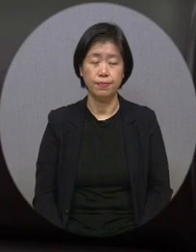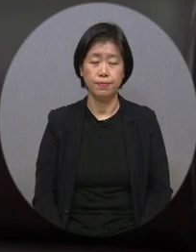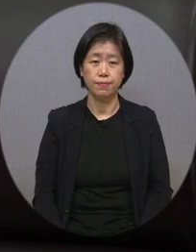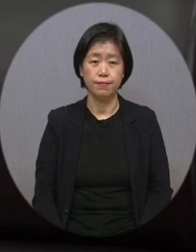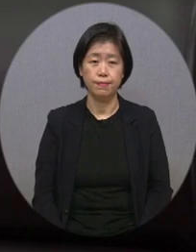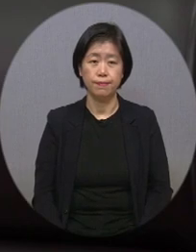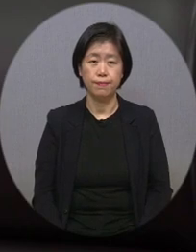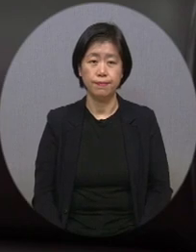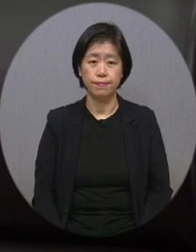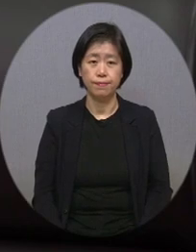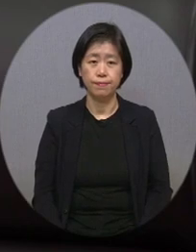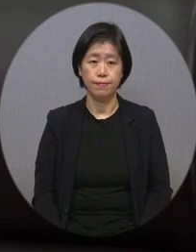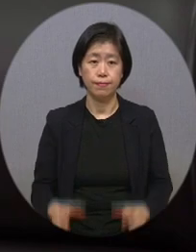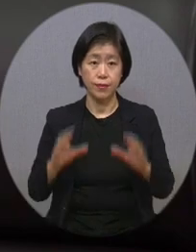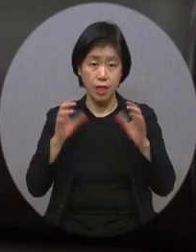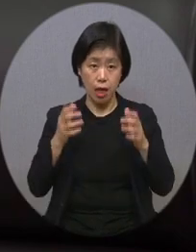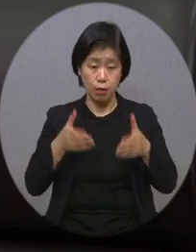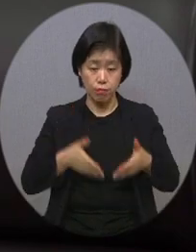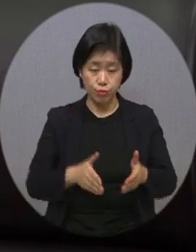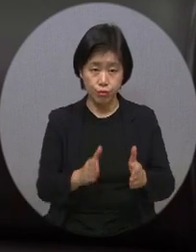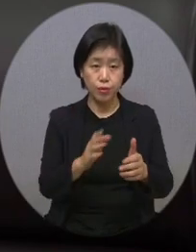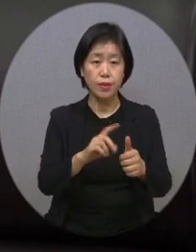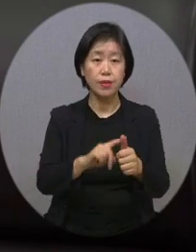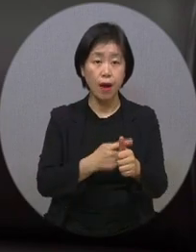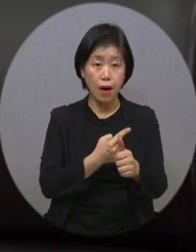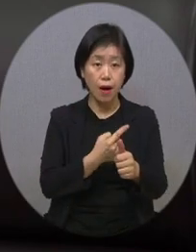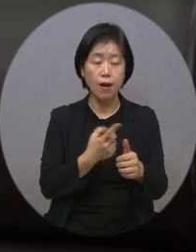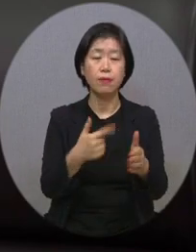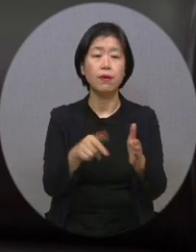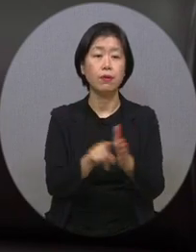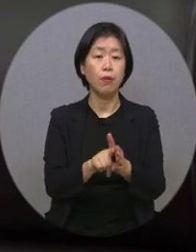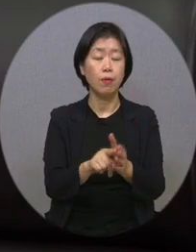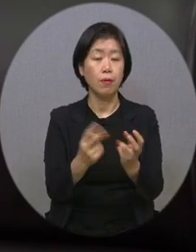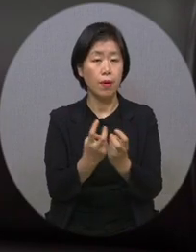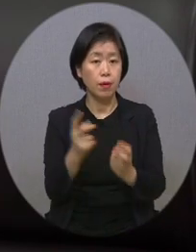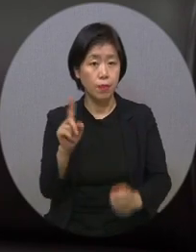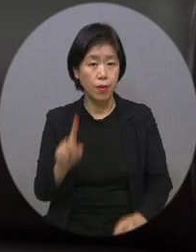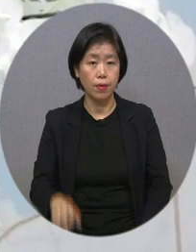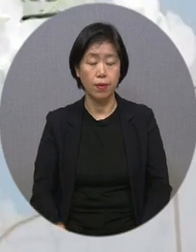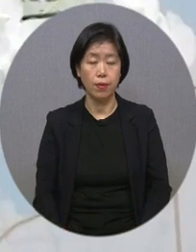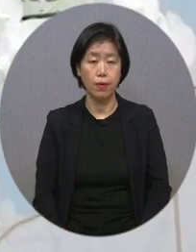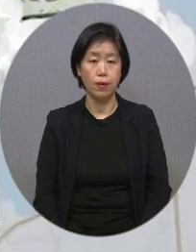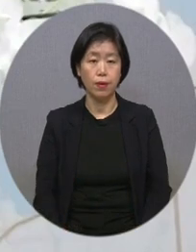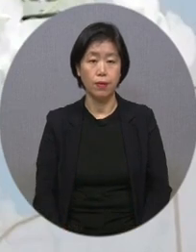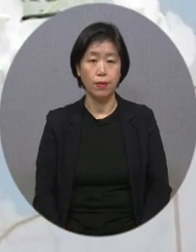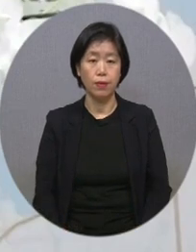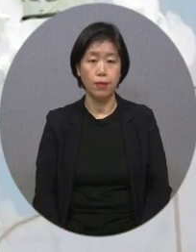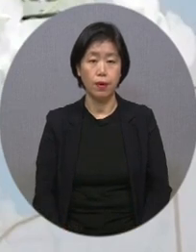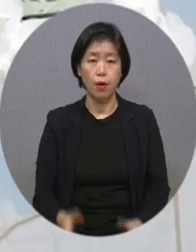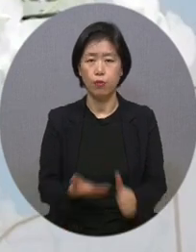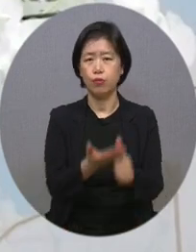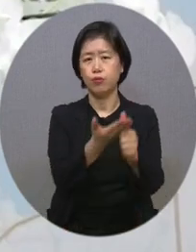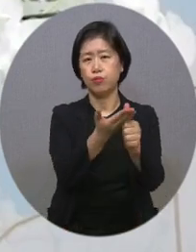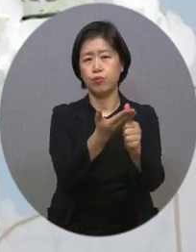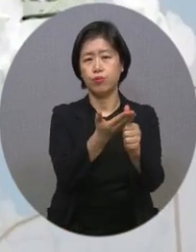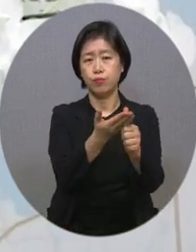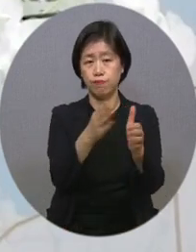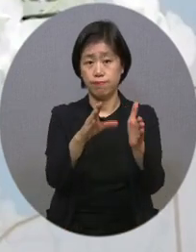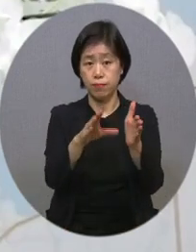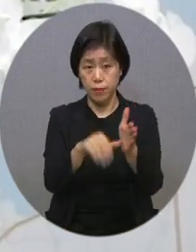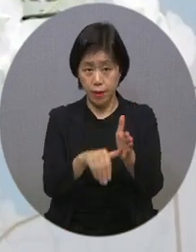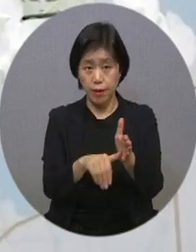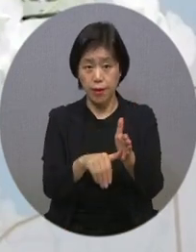수가 없거든요. 그러면 아이를 낳게 되면 어떻게 되느냐? 기본적으로 아이를 낳아서 육아하는데